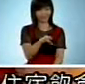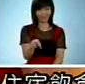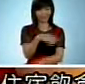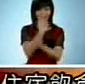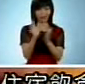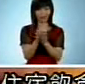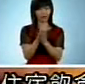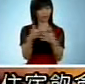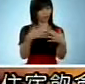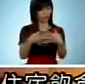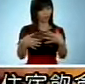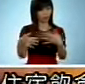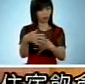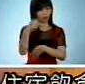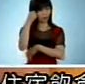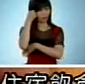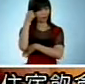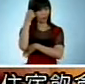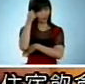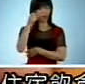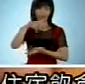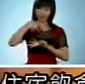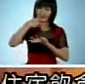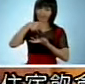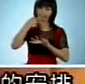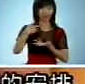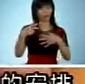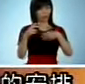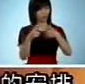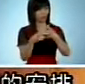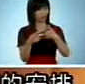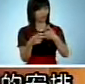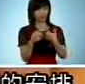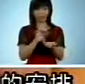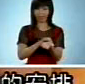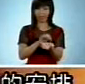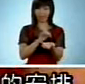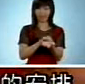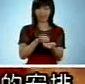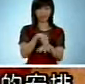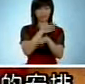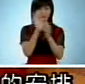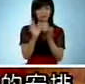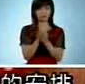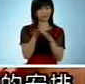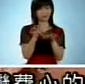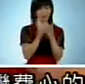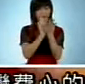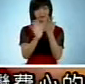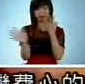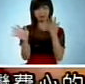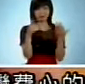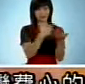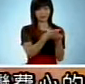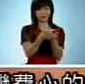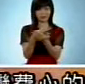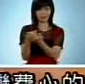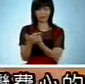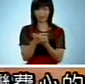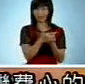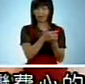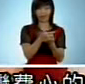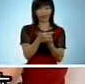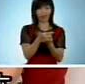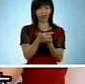个的交通啊、住宿、饮食、卫生啊、医疗的所有的安排哈、啊，每一件事情都是蛮